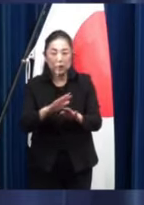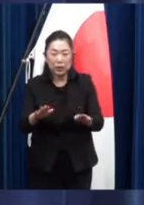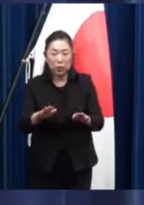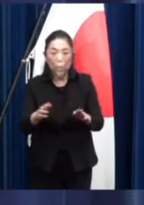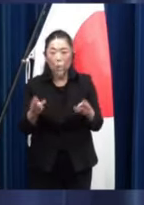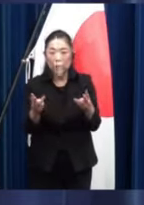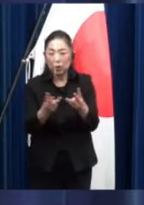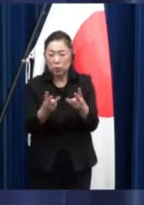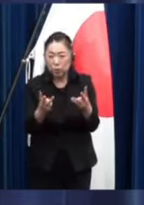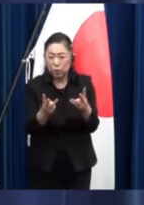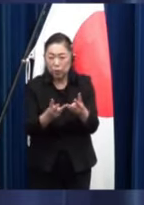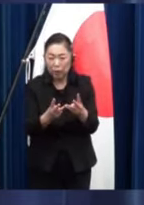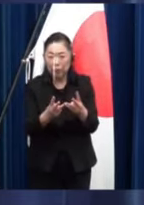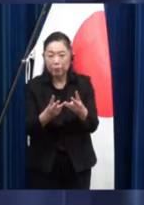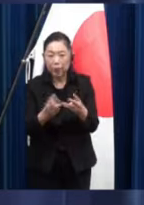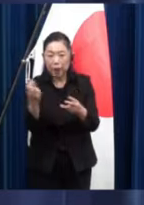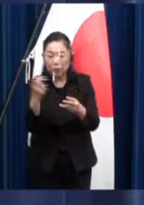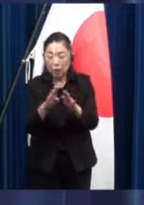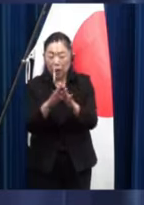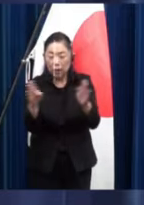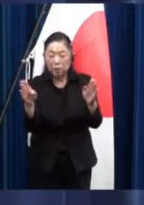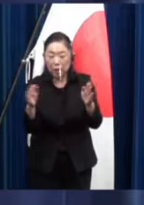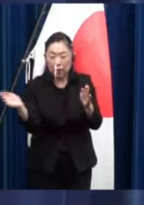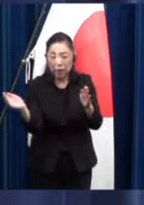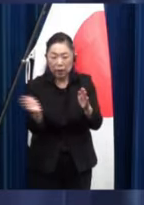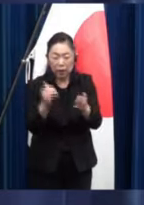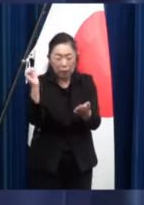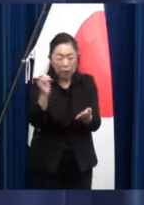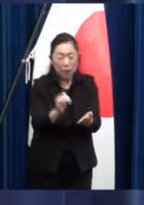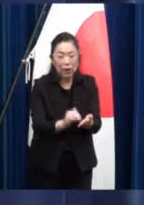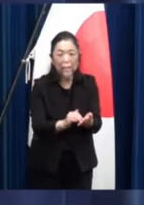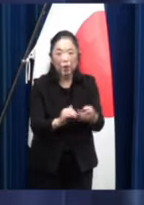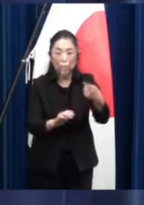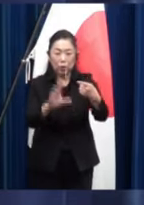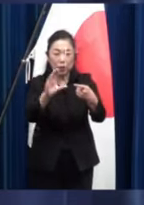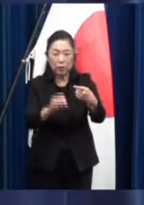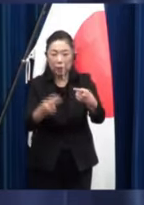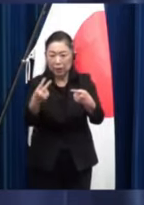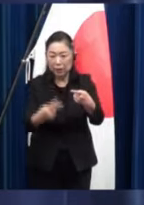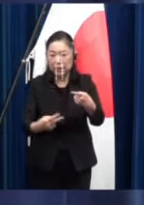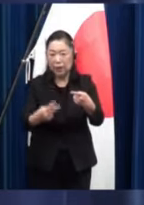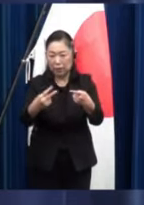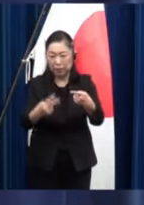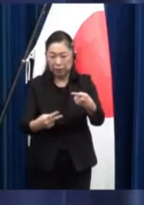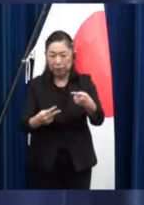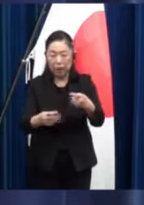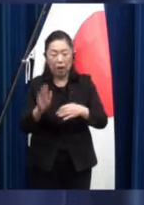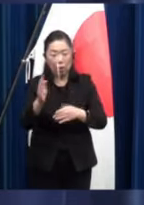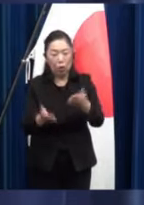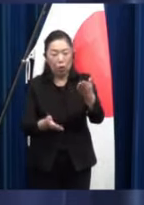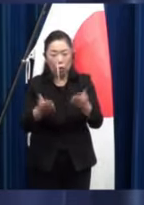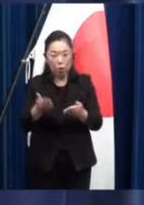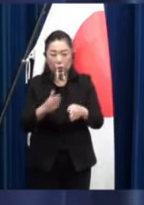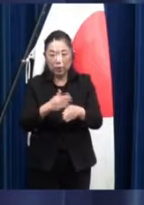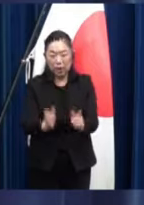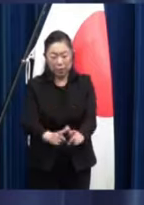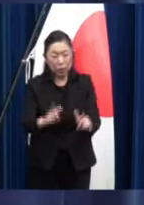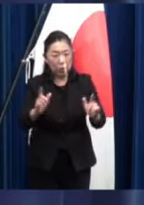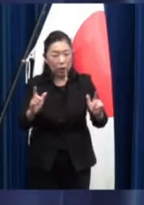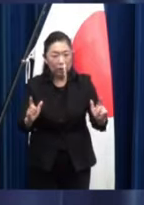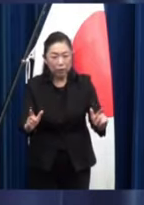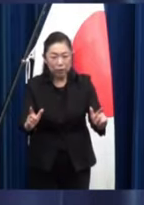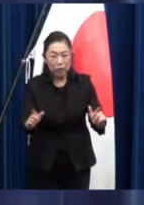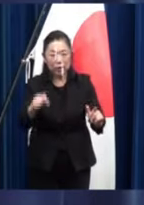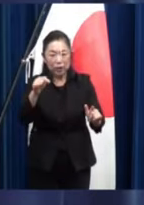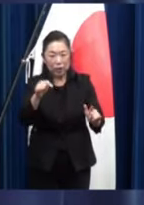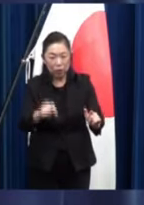開始以来最少の1万2000人でありました。今後保育サービスを拡充し、この